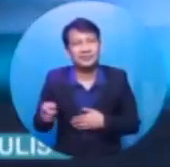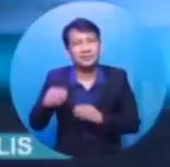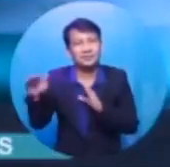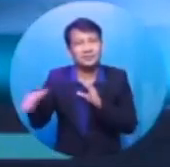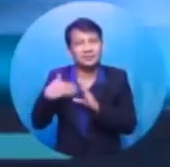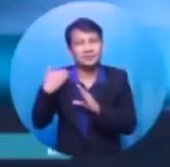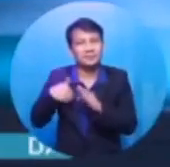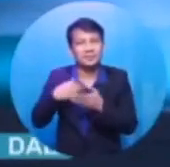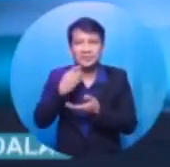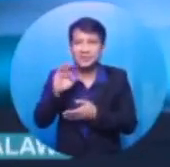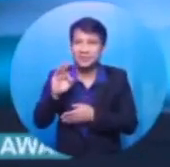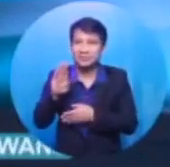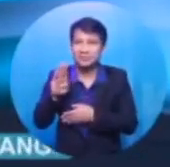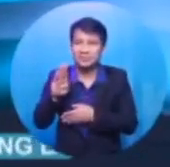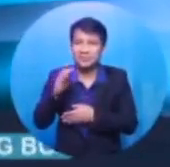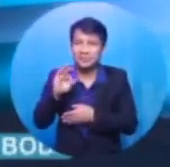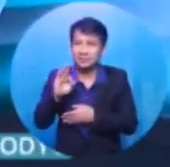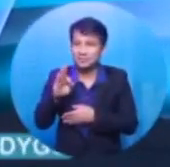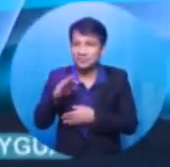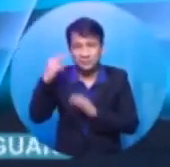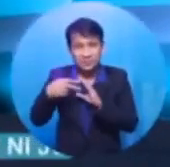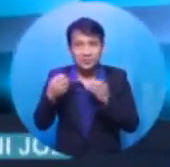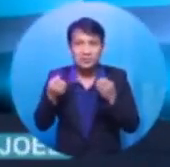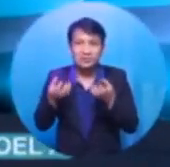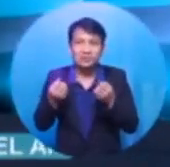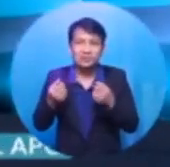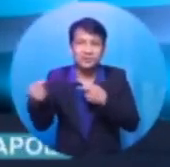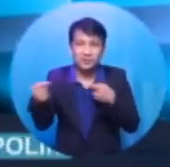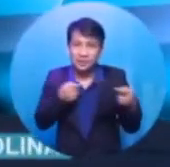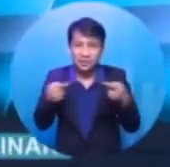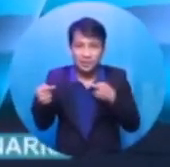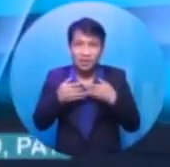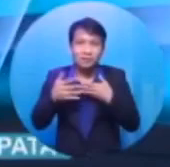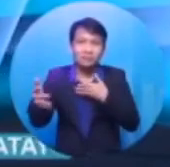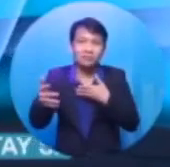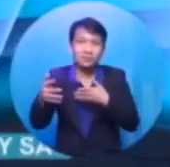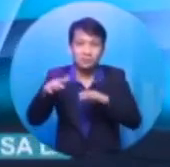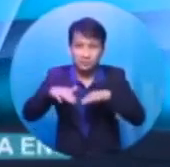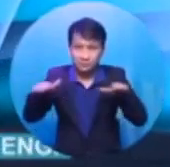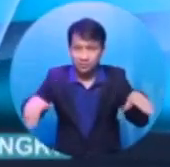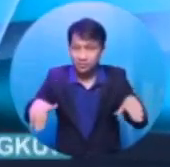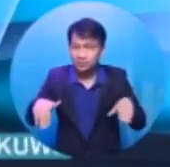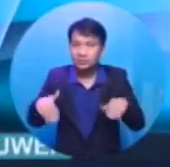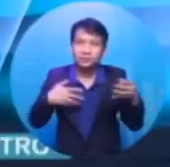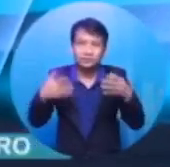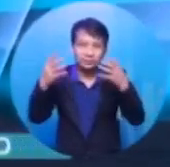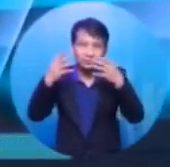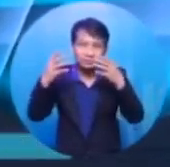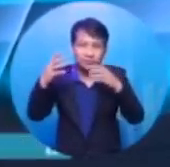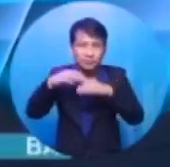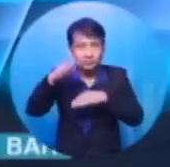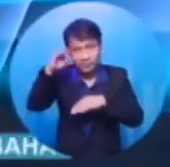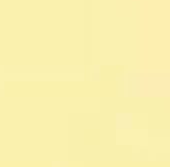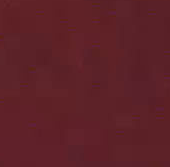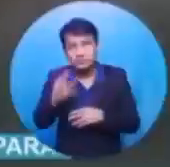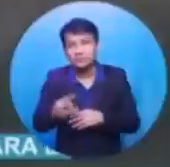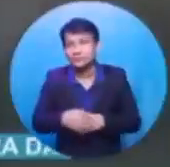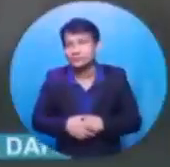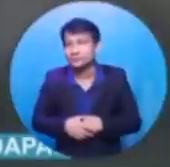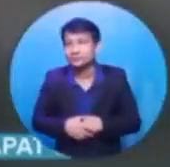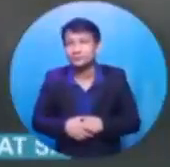Meneses po sa Rafi Tufan Action Facebook page ang video ng isang away bata na nauwi sa rambola ng matatanda. Ito, panoorin po